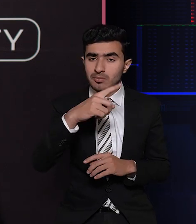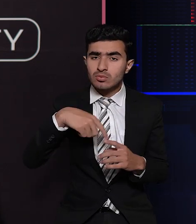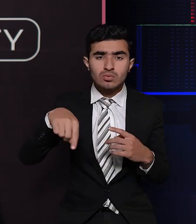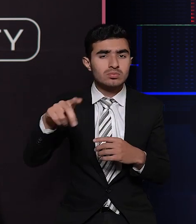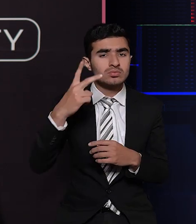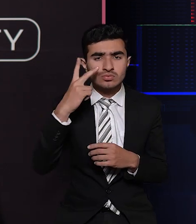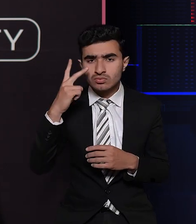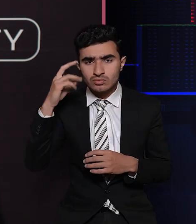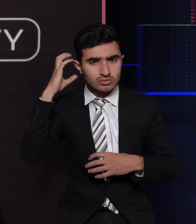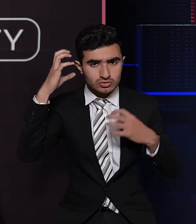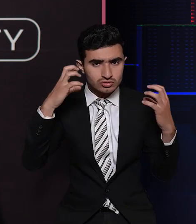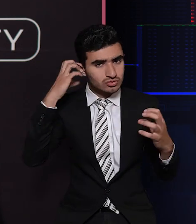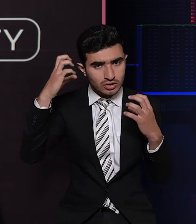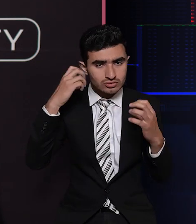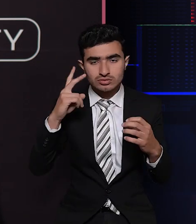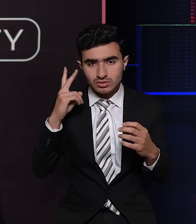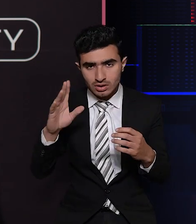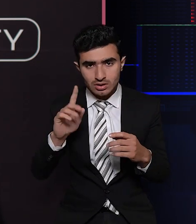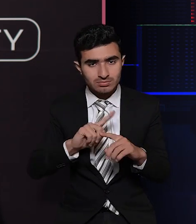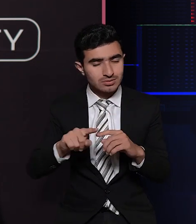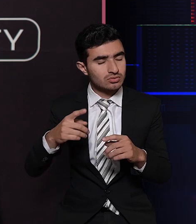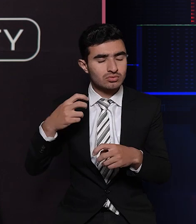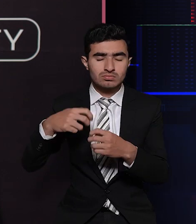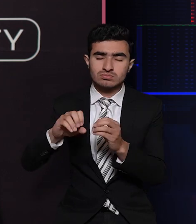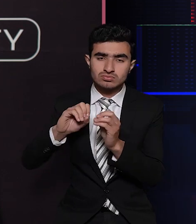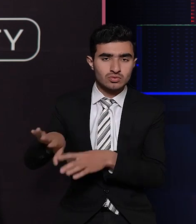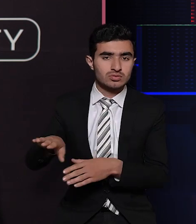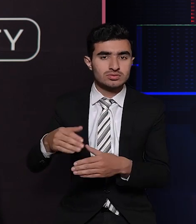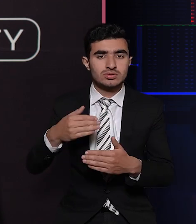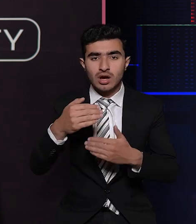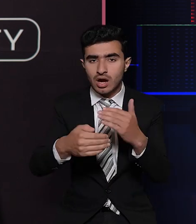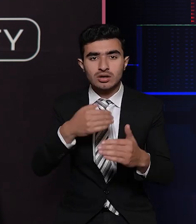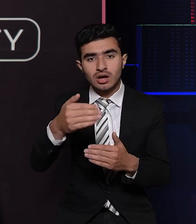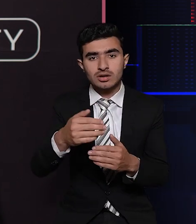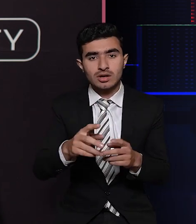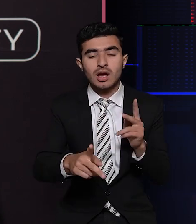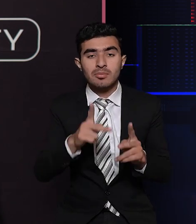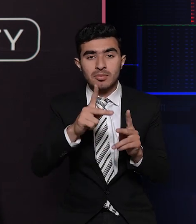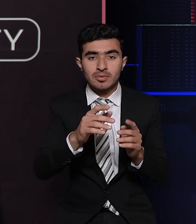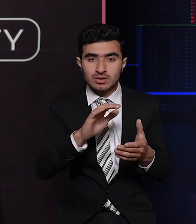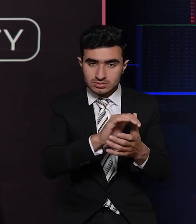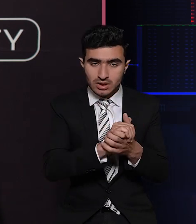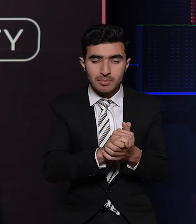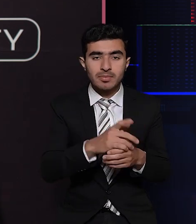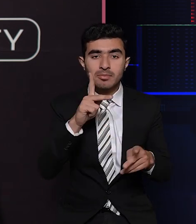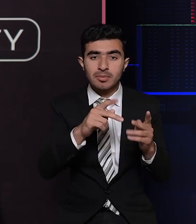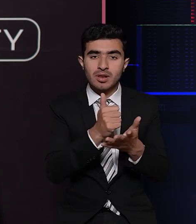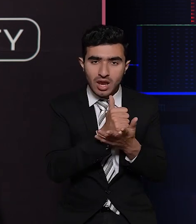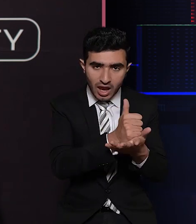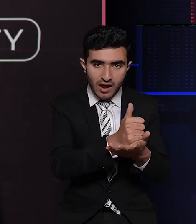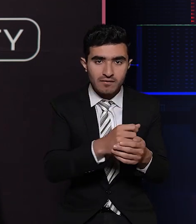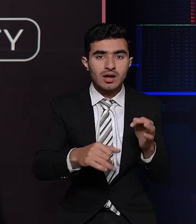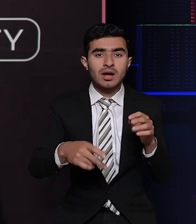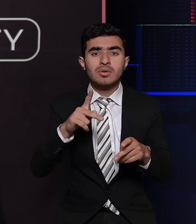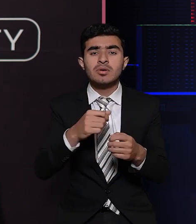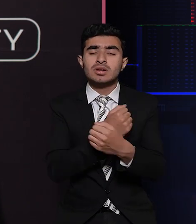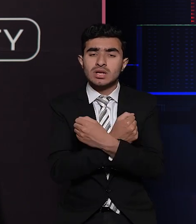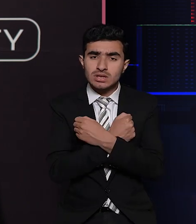جہاں جہاں بھی سٹریس آپ کو نظر آئے، آگے بڑھیں، لوگوں کو تھامیں، ان کو پیار، محبت، شفقت